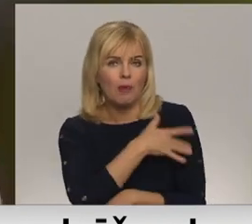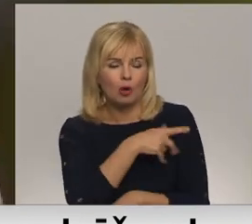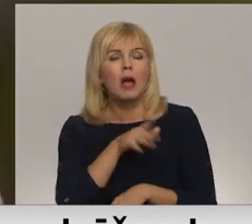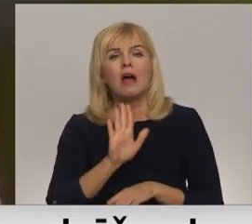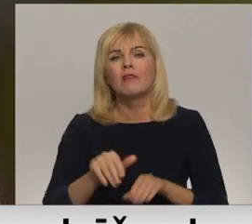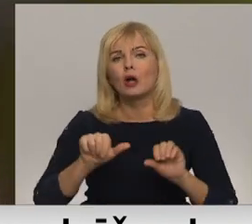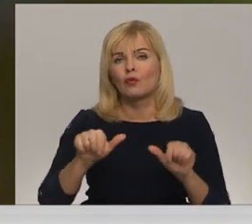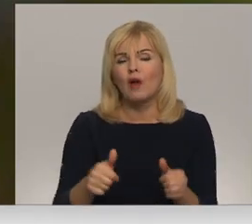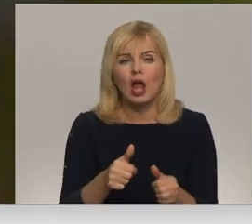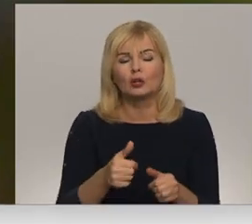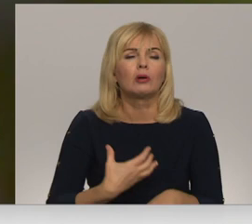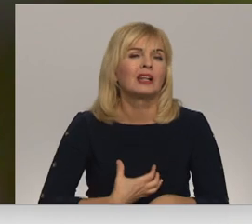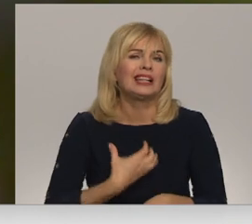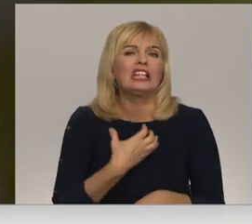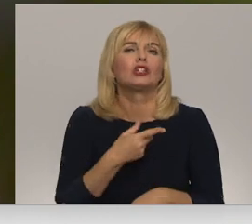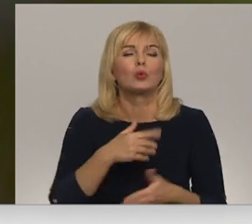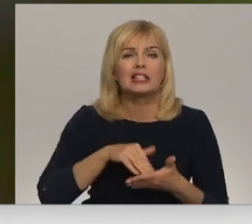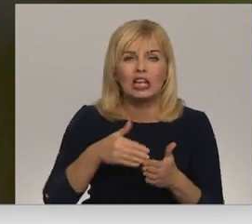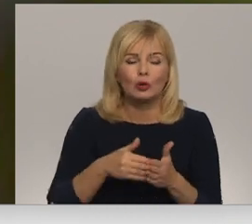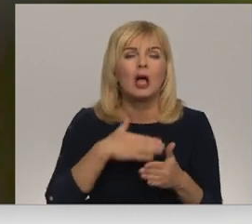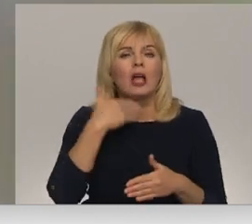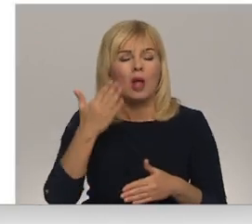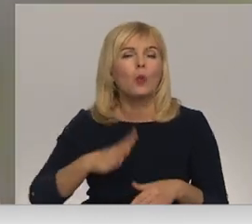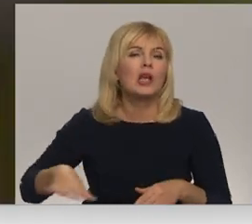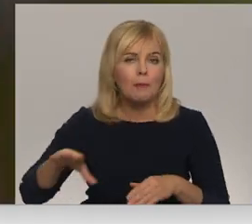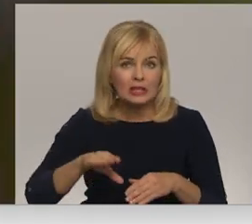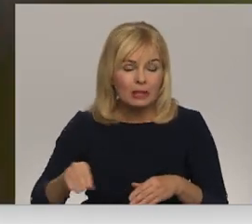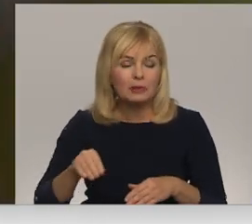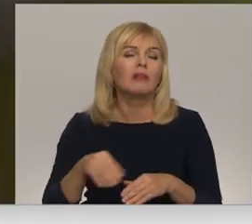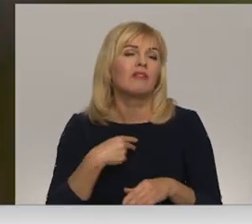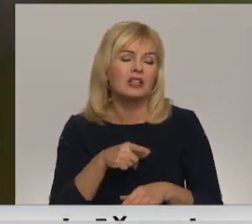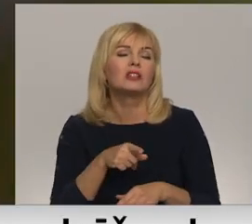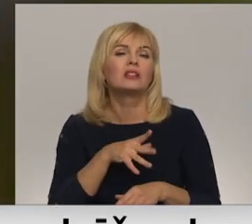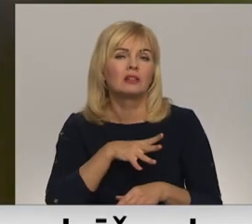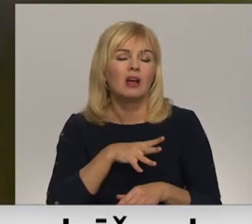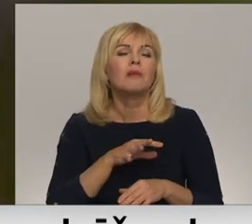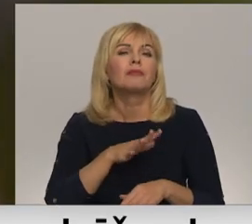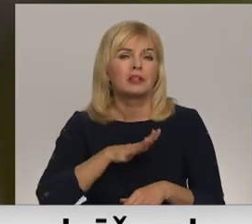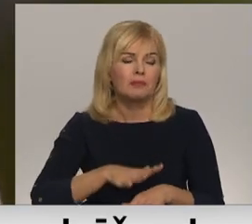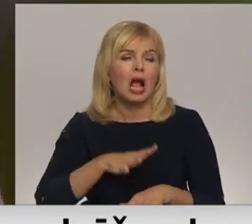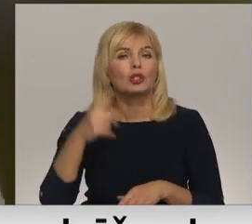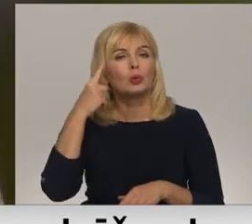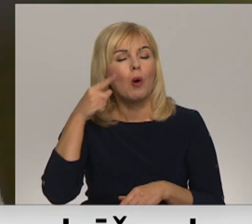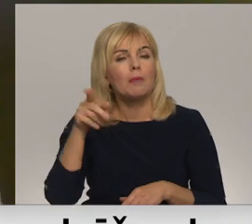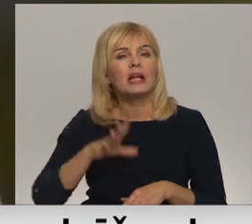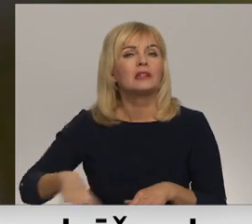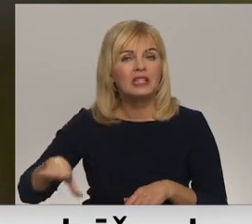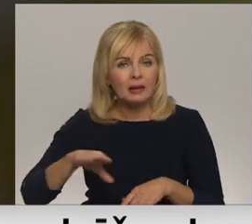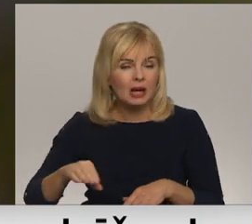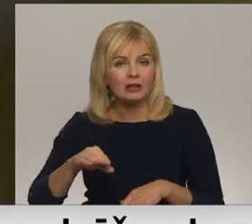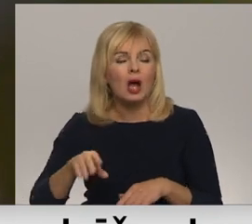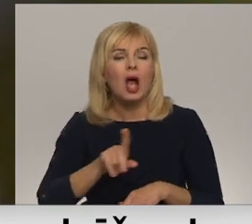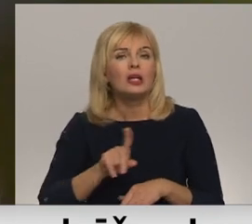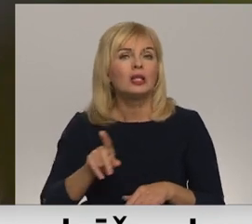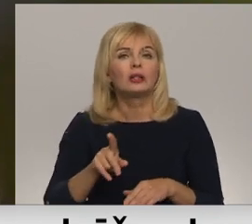veidot diezgan kritisku situāciju ļoti daudzām mājsaimniecībām. Visticamāk nāksies domāt par tām mājsaimniecībām, kuras nu, ir